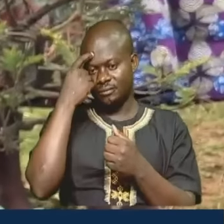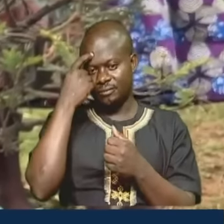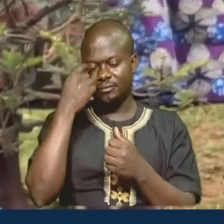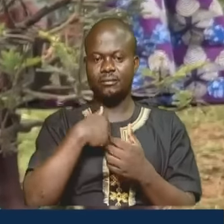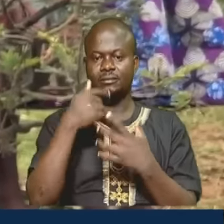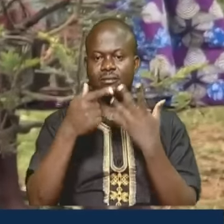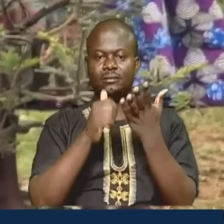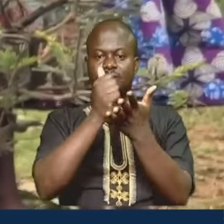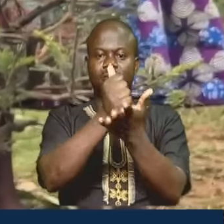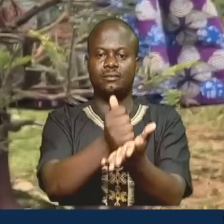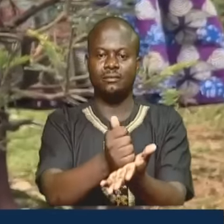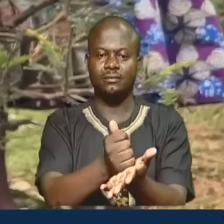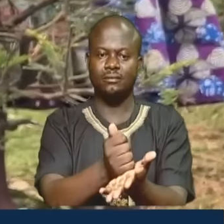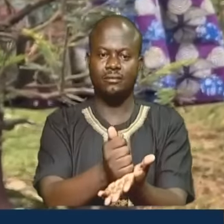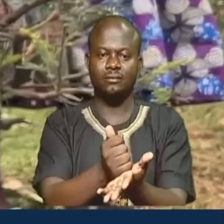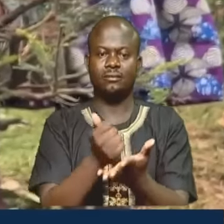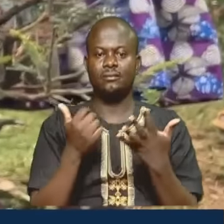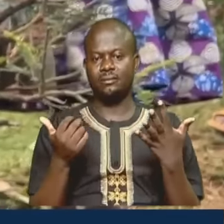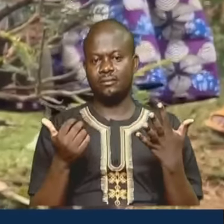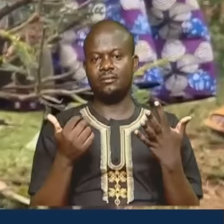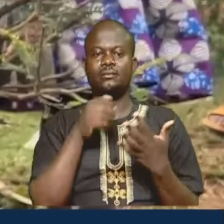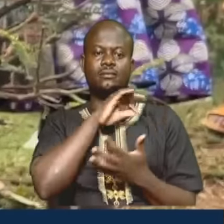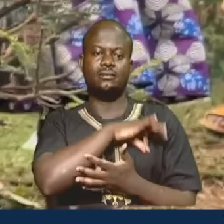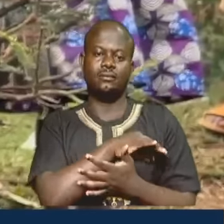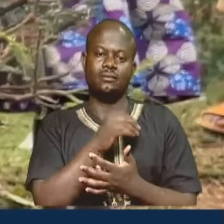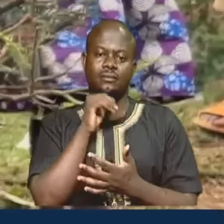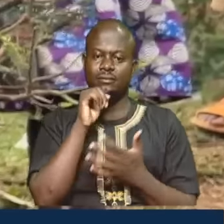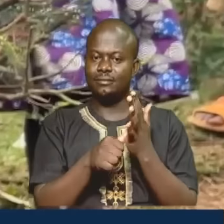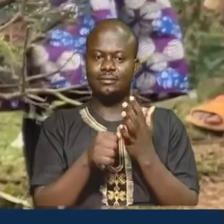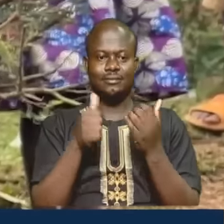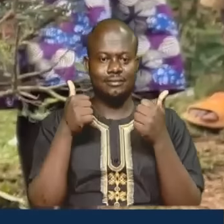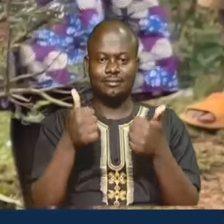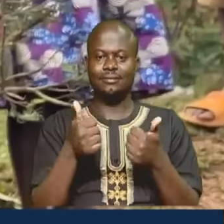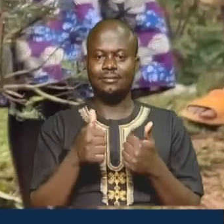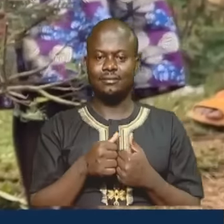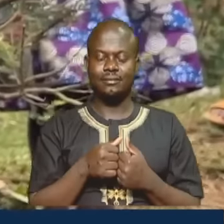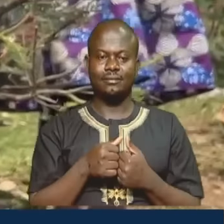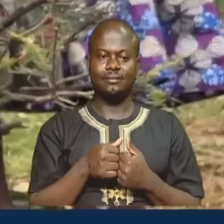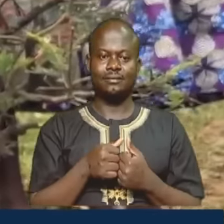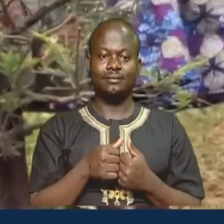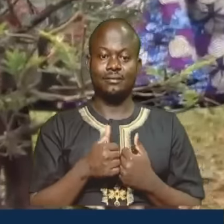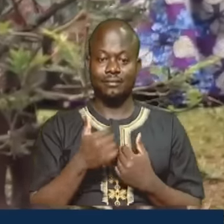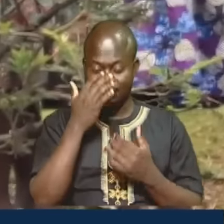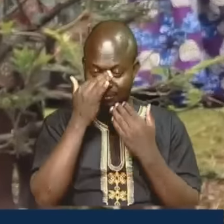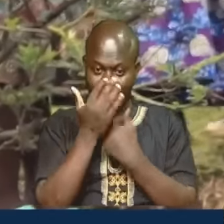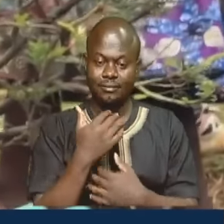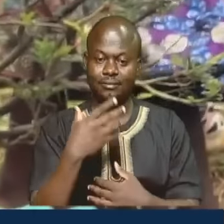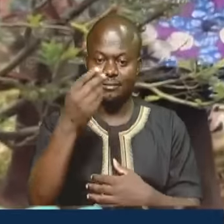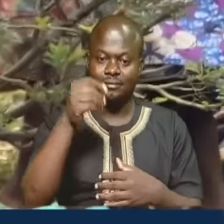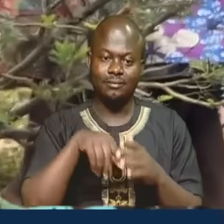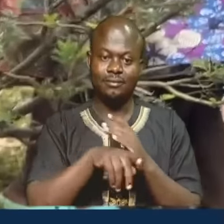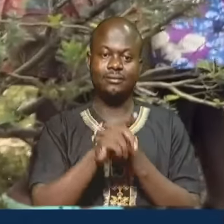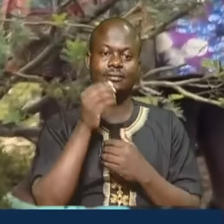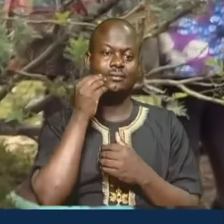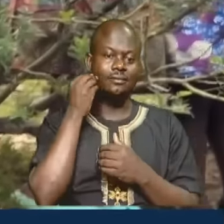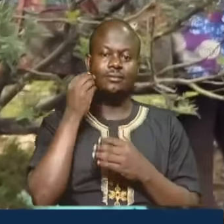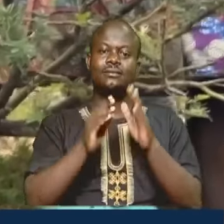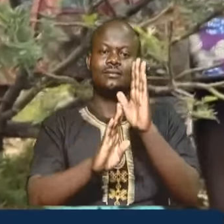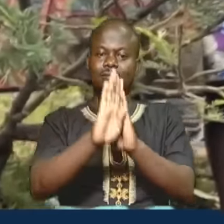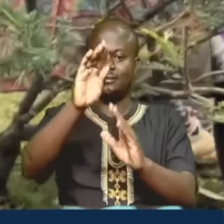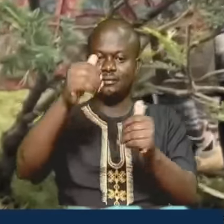yamufasha mugabo nk'uyu wamushaka nyungu uyu ntacyo atwaye mwabana abyuka ajya gukora imihanda atigize nase kari